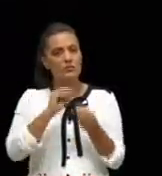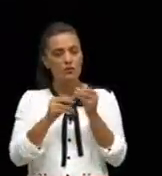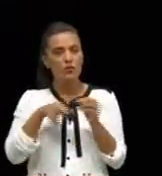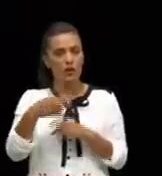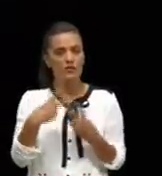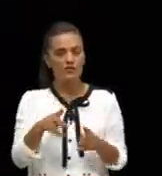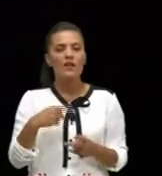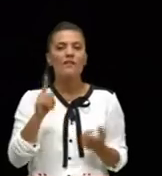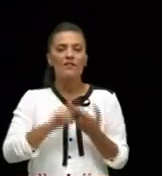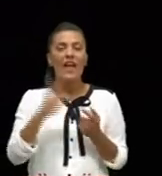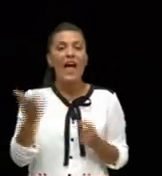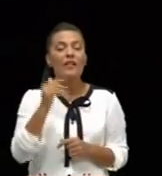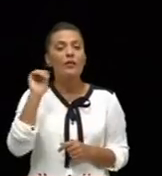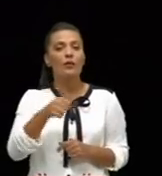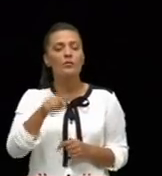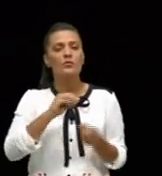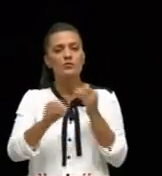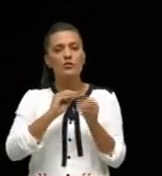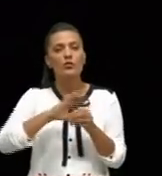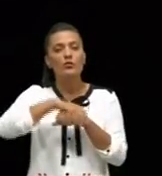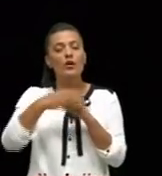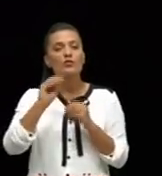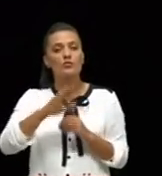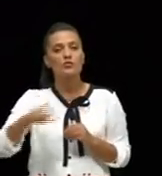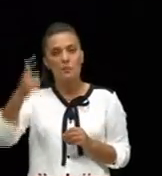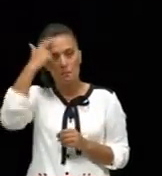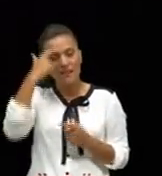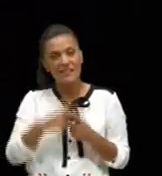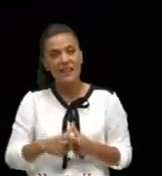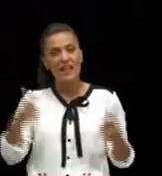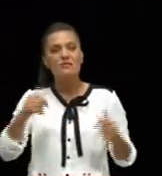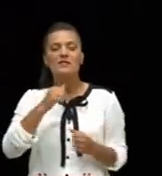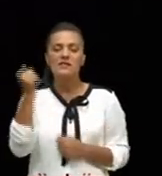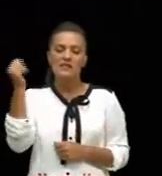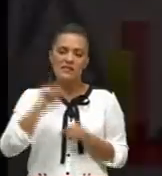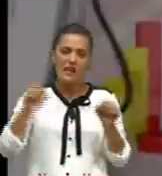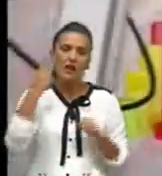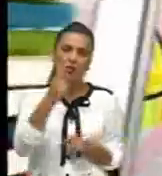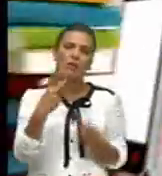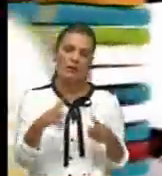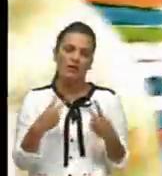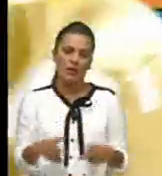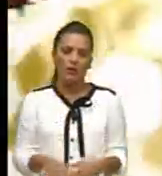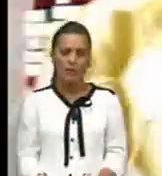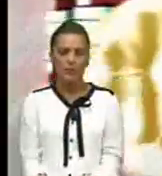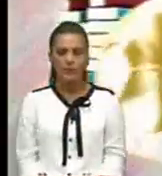açıyor. Ve en vahimi, bu sorunla büyüyen çocukların beyin gelişimleri zarar görebiliyor.